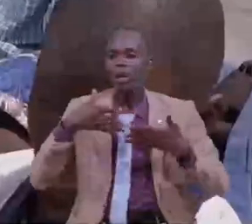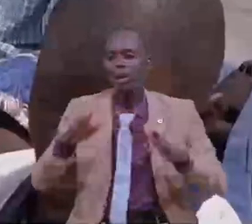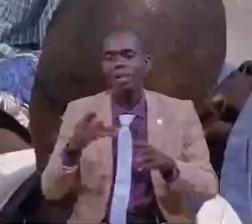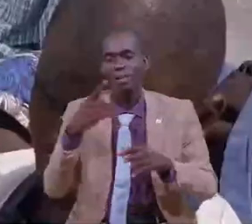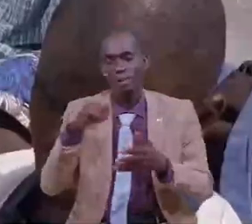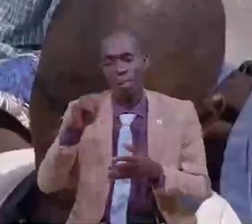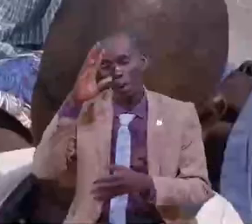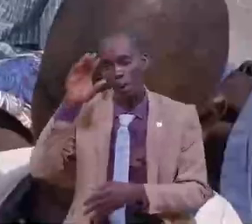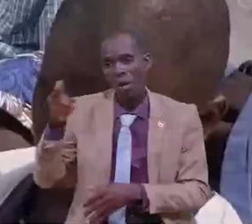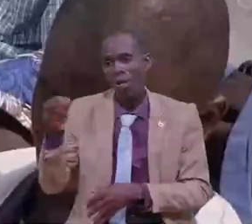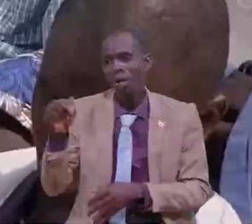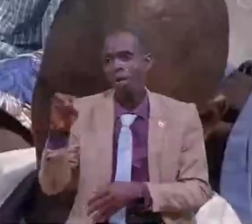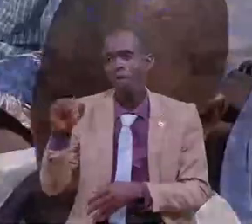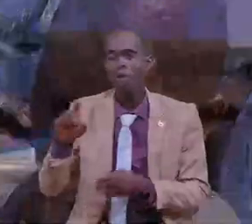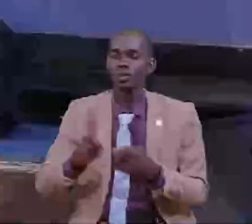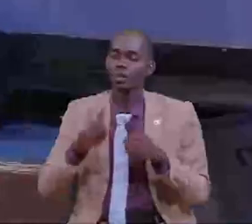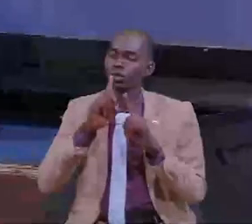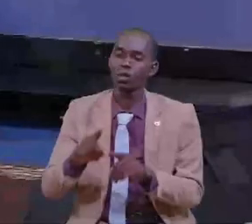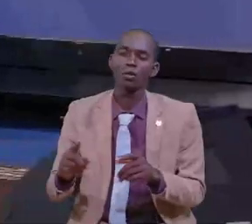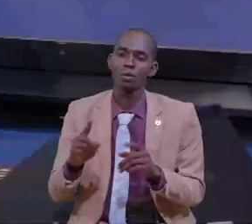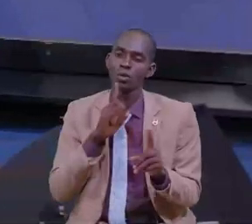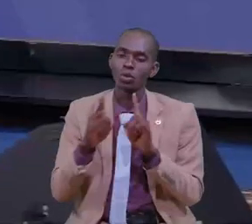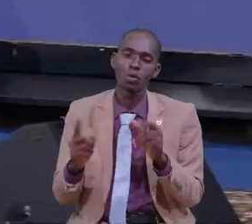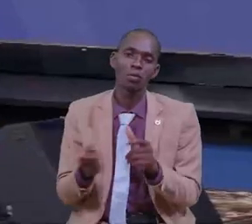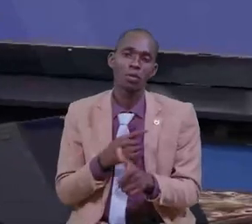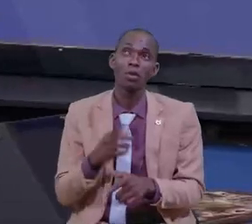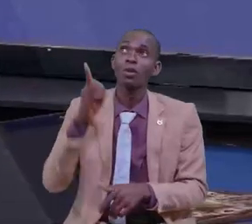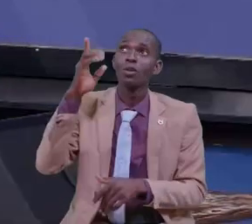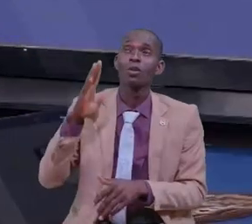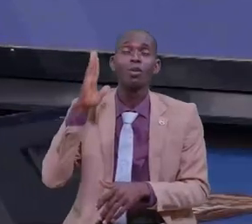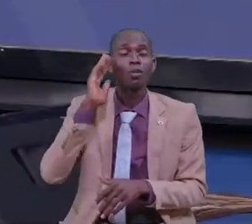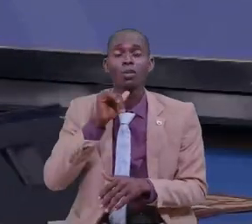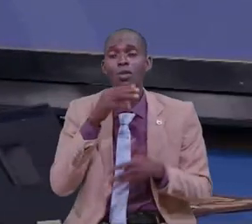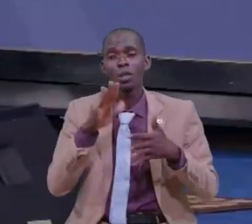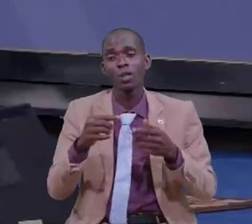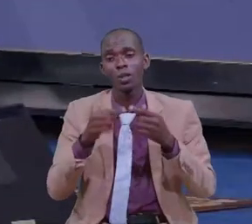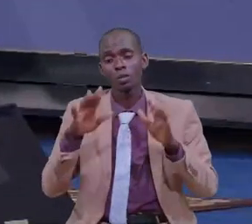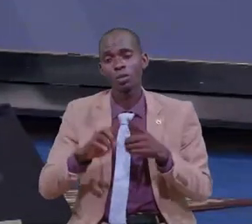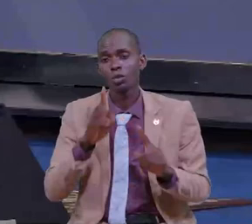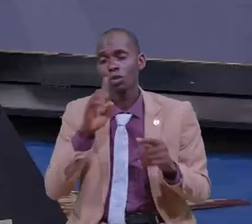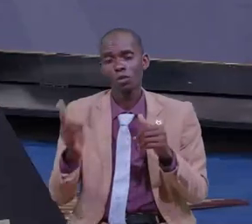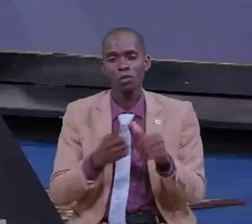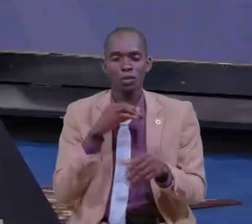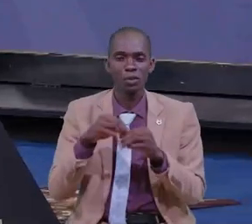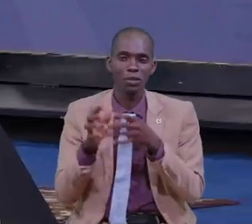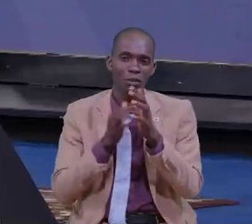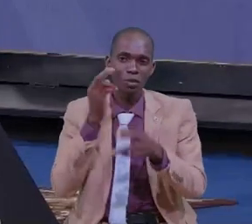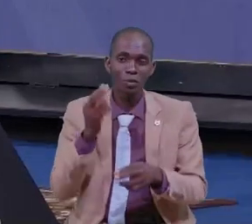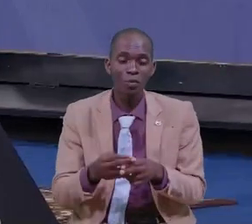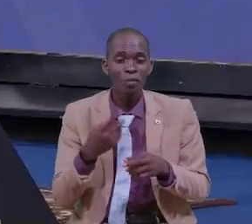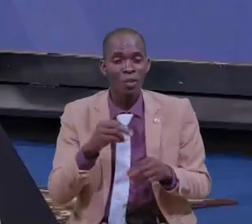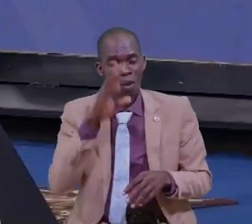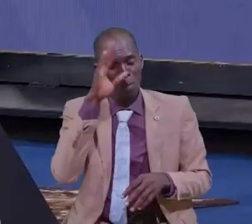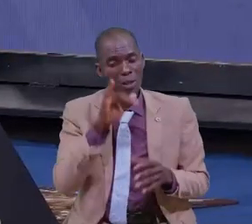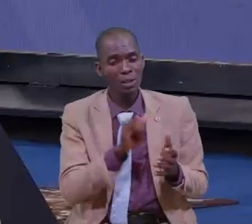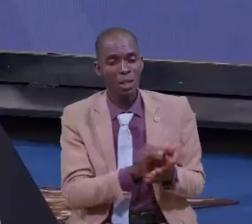premier. Celui qui est venu et qui veut demander ta vie, qui voulait demander ton avenir, qui voulait